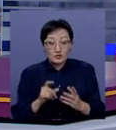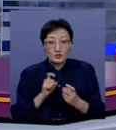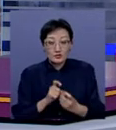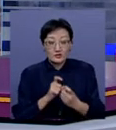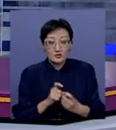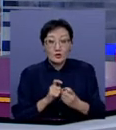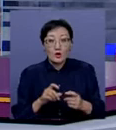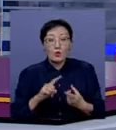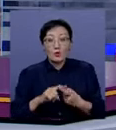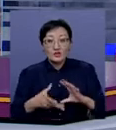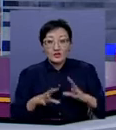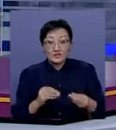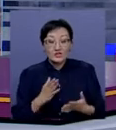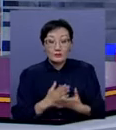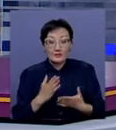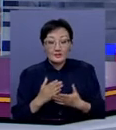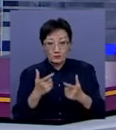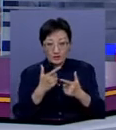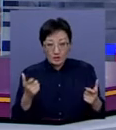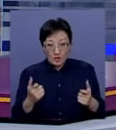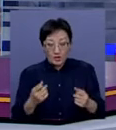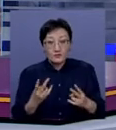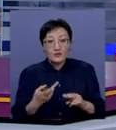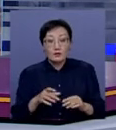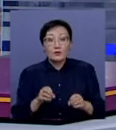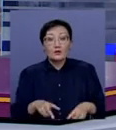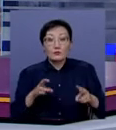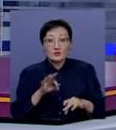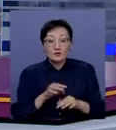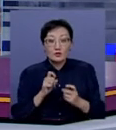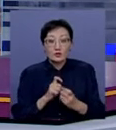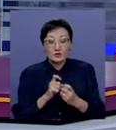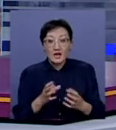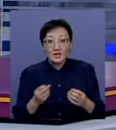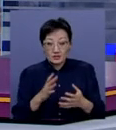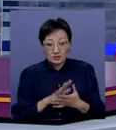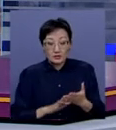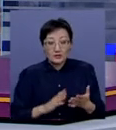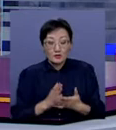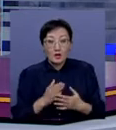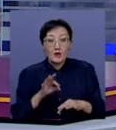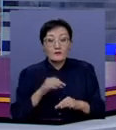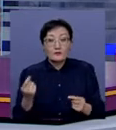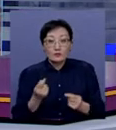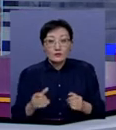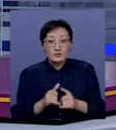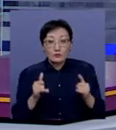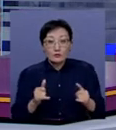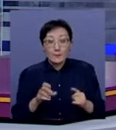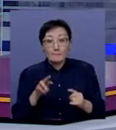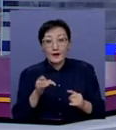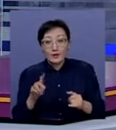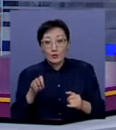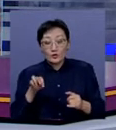күресте оң нәтиже бар екенін жариялады. Десе де қауіпті індетпен күрес әлі аяқталған жоқ. Вирус өршіп тұрған Майотта